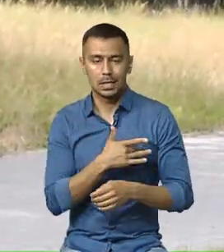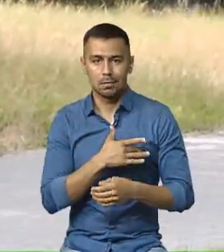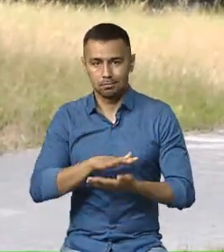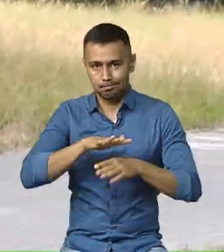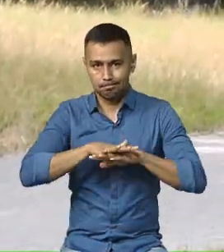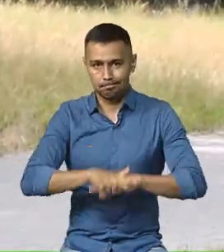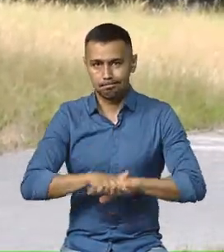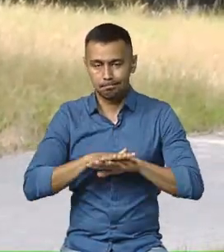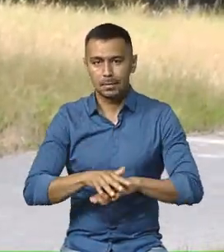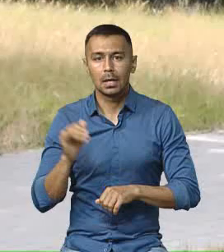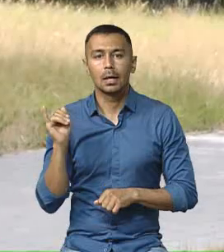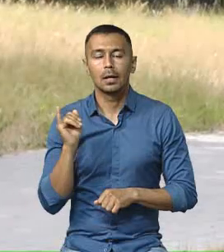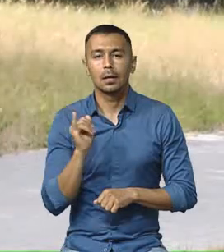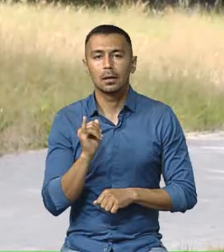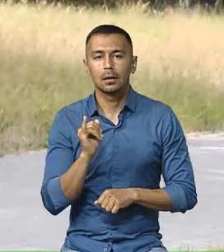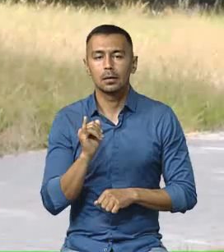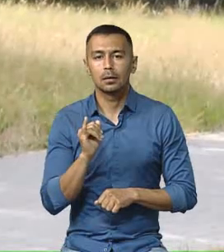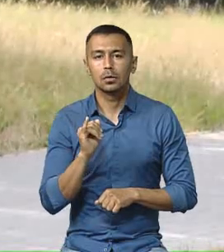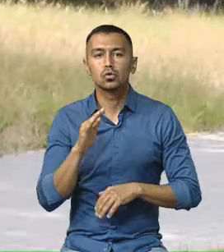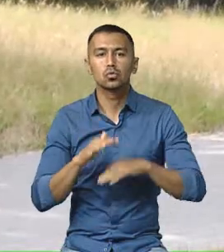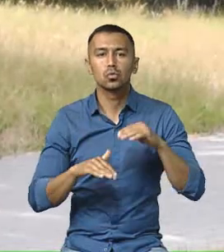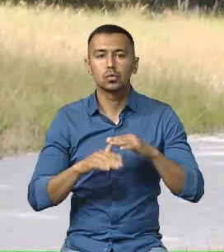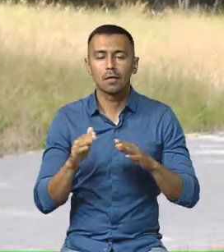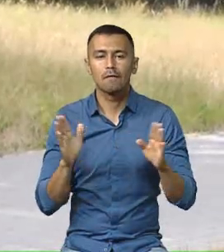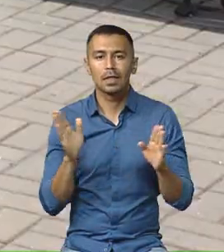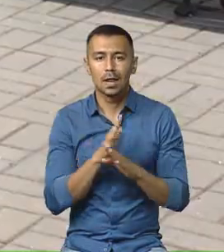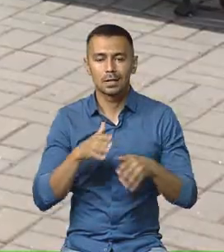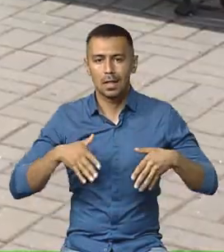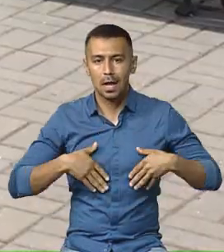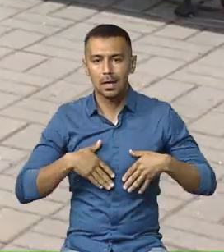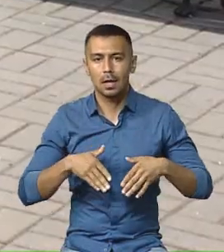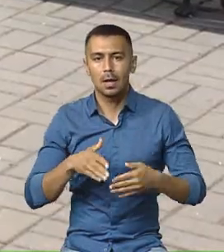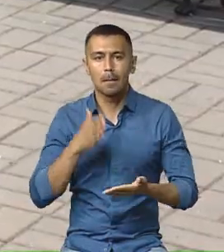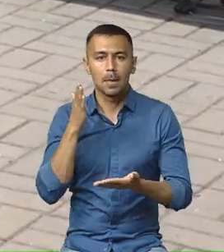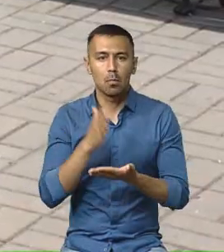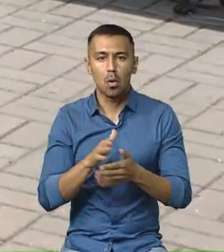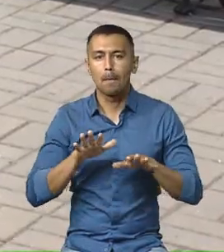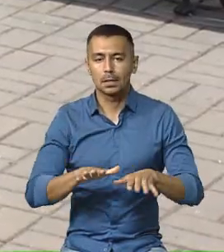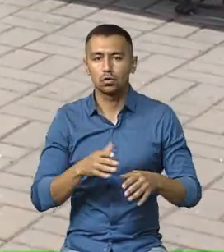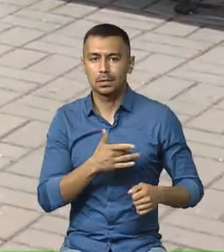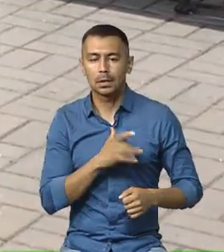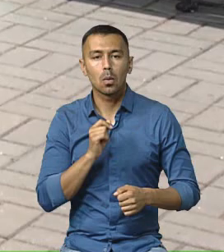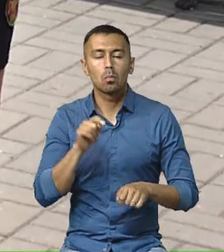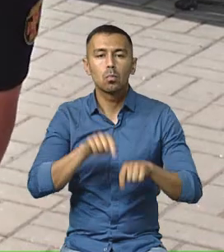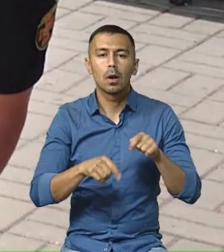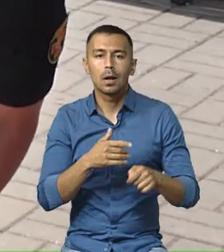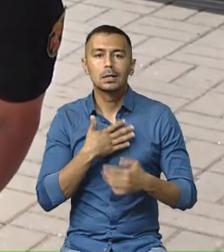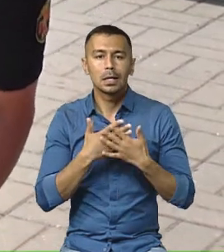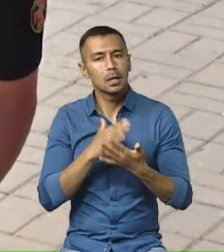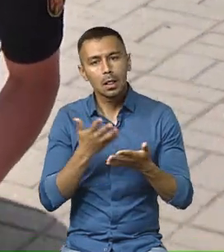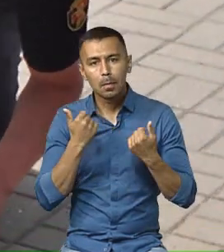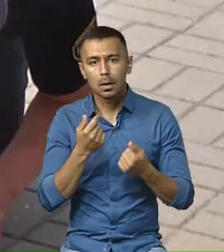реанімації і штучної вентиляції легень і непрямого масажу серця. Як послухати, чи є дихання? Приблизно таким